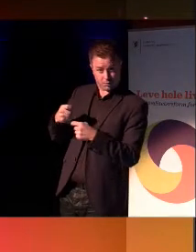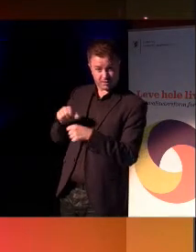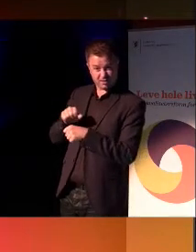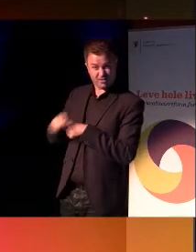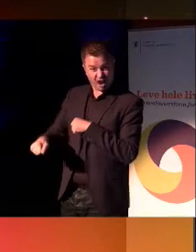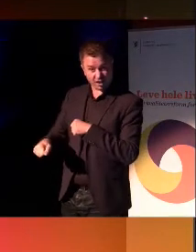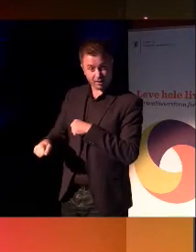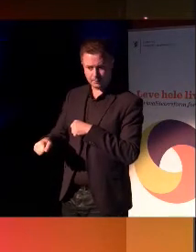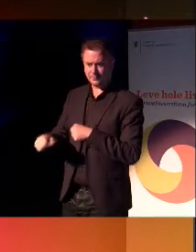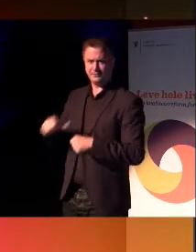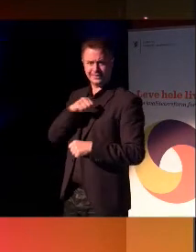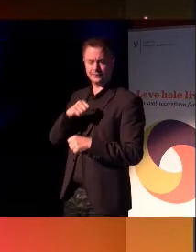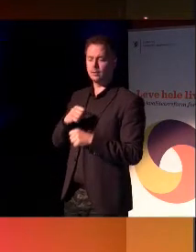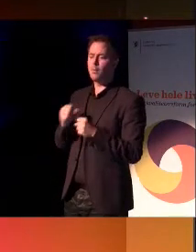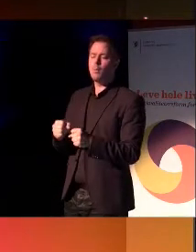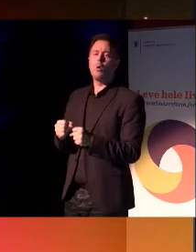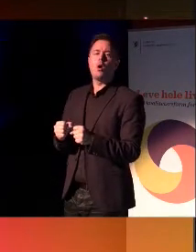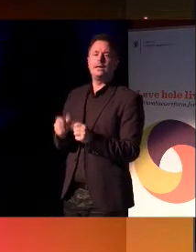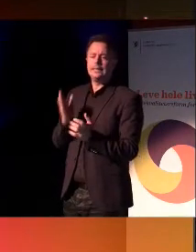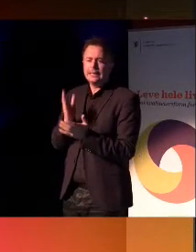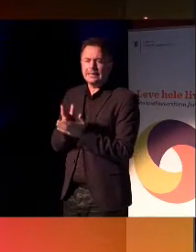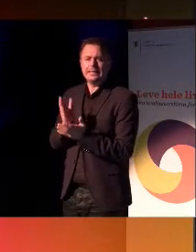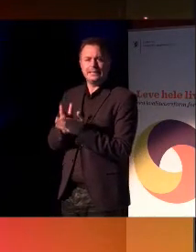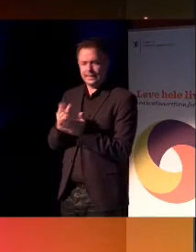godt regulert og må være så